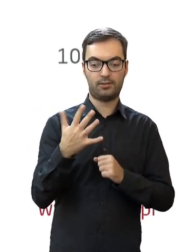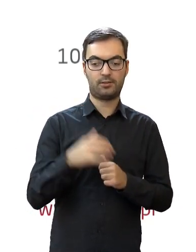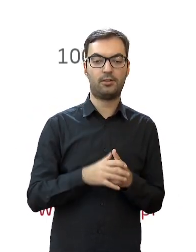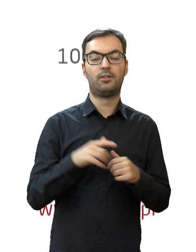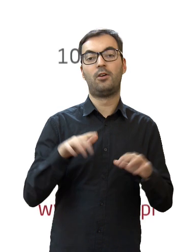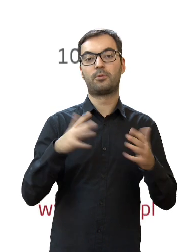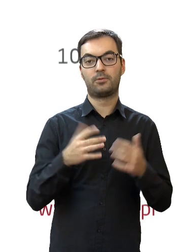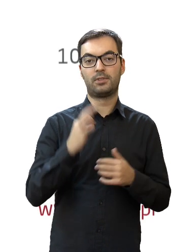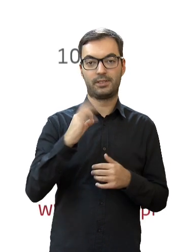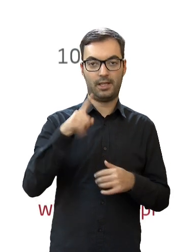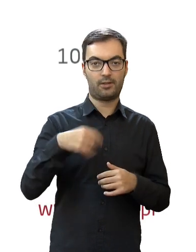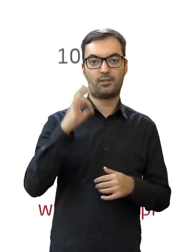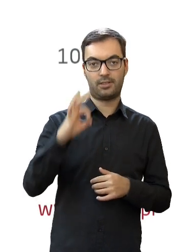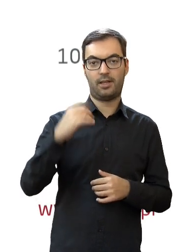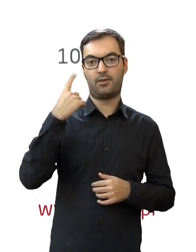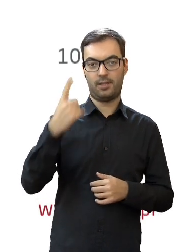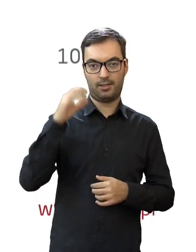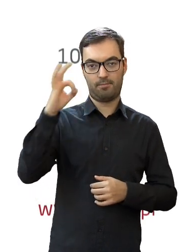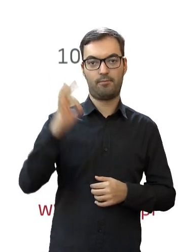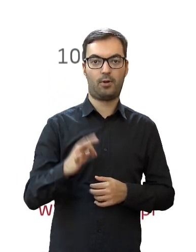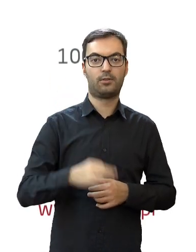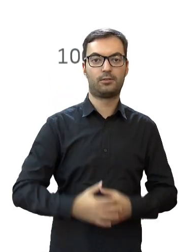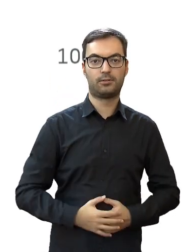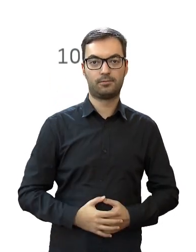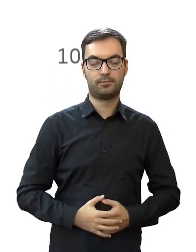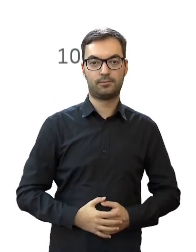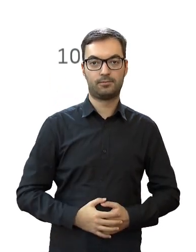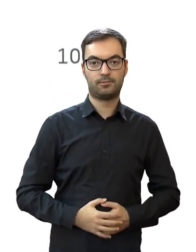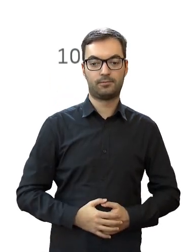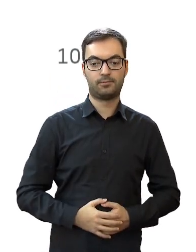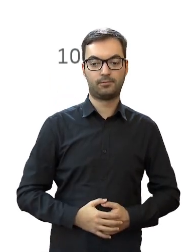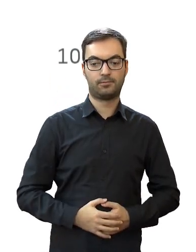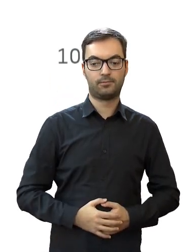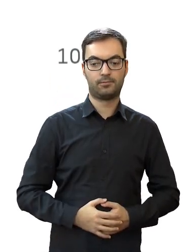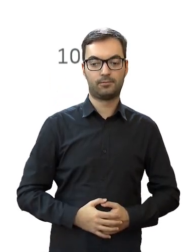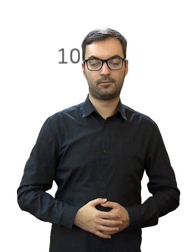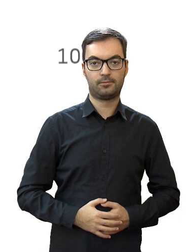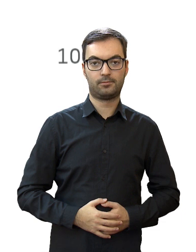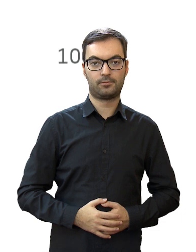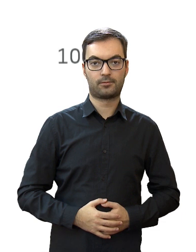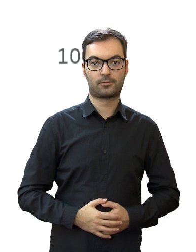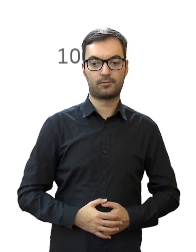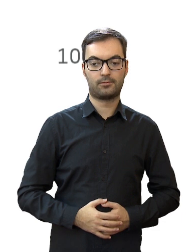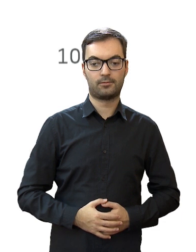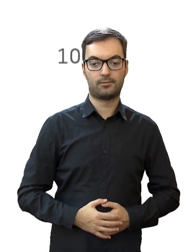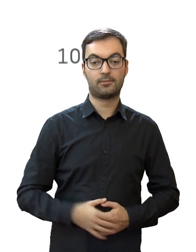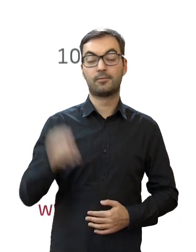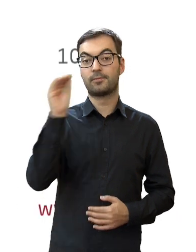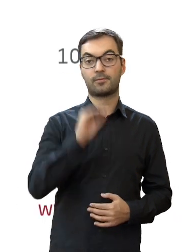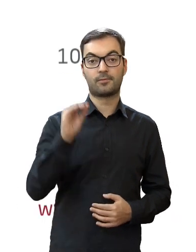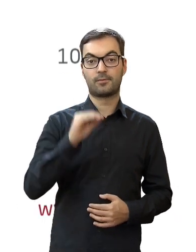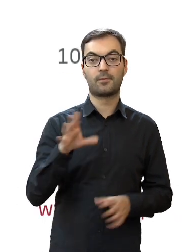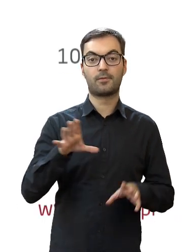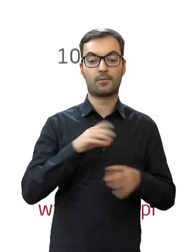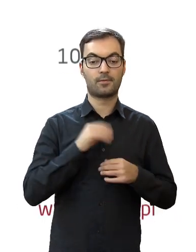głosów, to jest 0,01%. I proszę Państwa, jeszcze wpłynęły